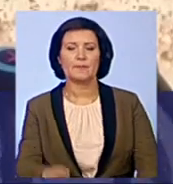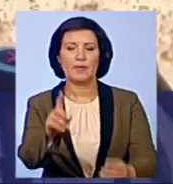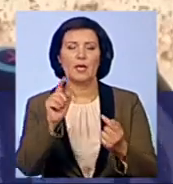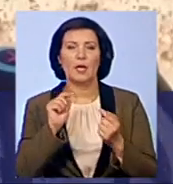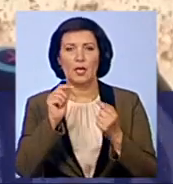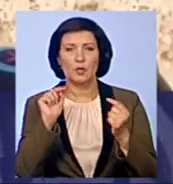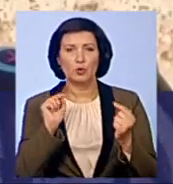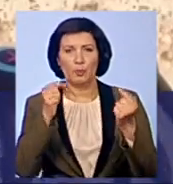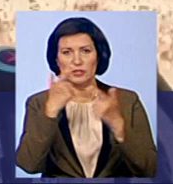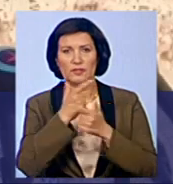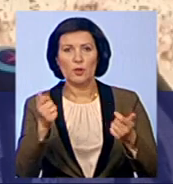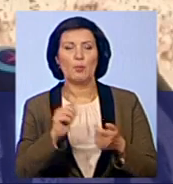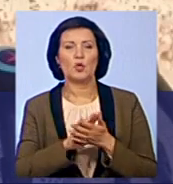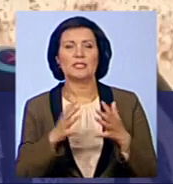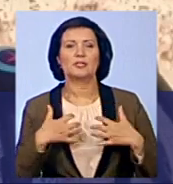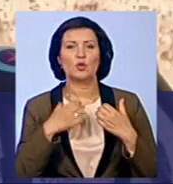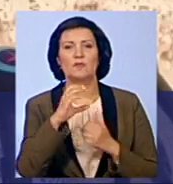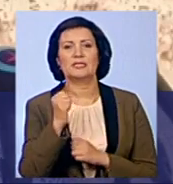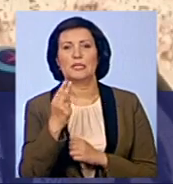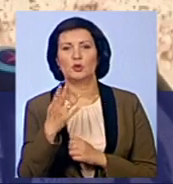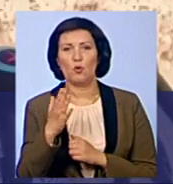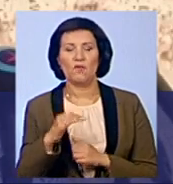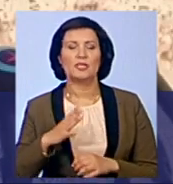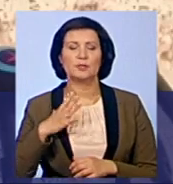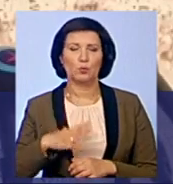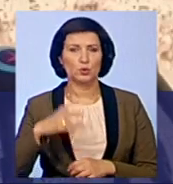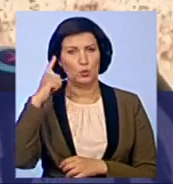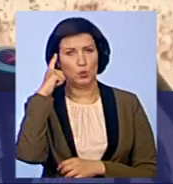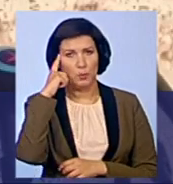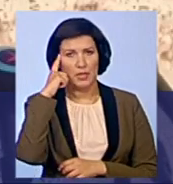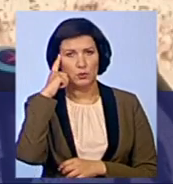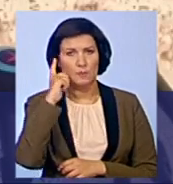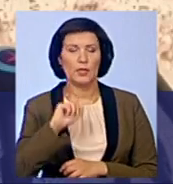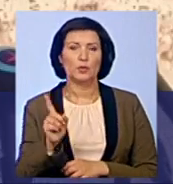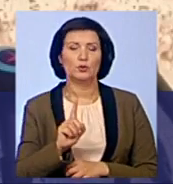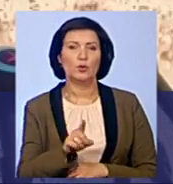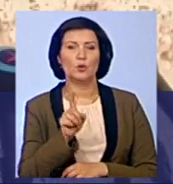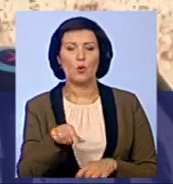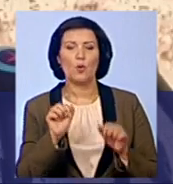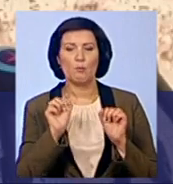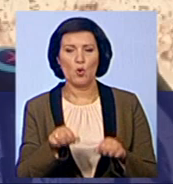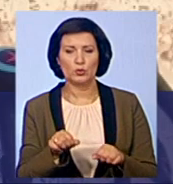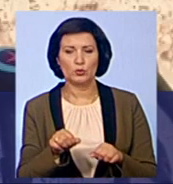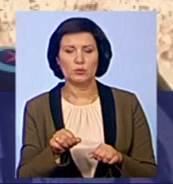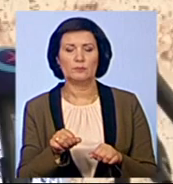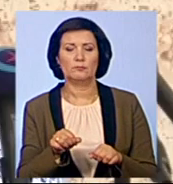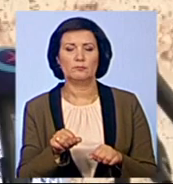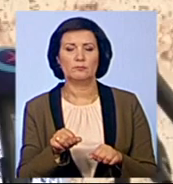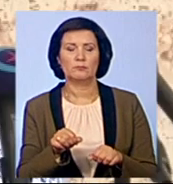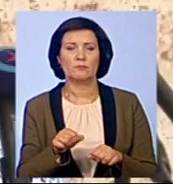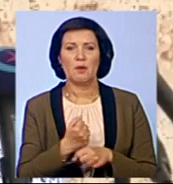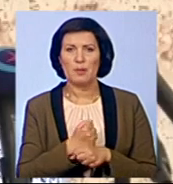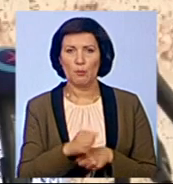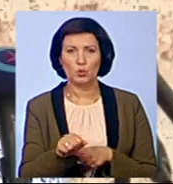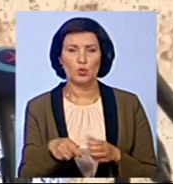Суперечливі заяви про стан здоров'я Олега Сенцова змушують думати, що його можуть